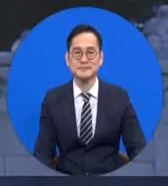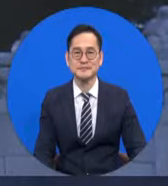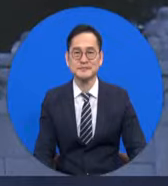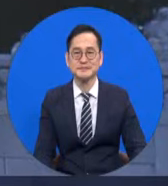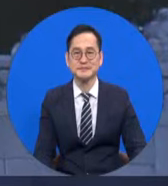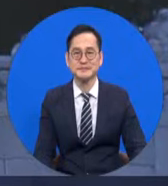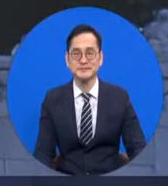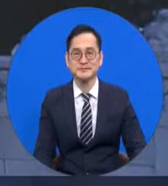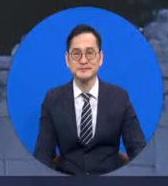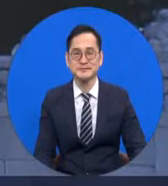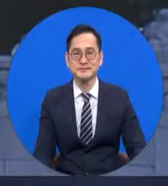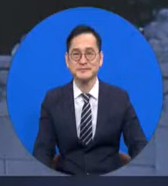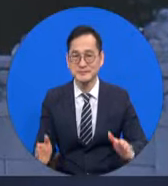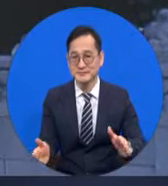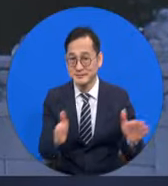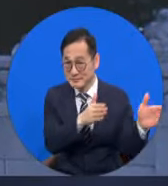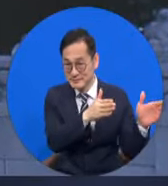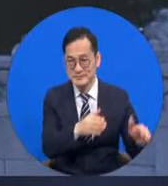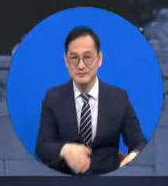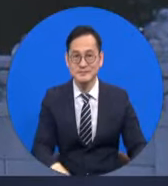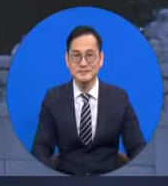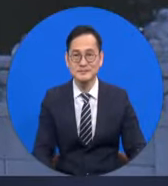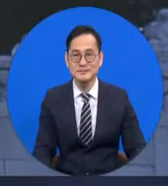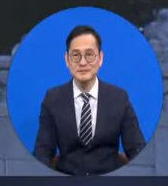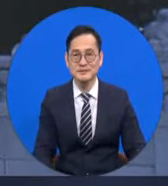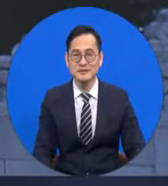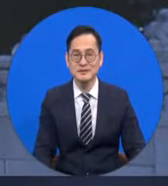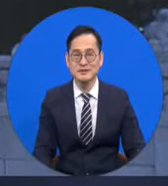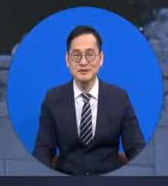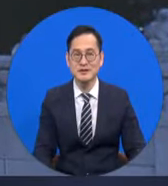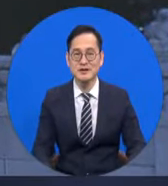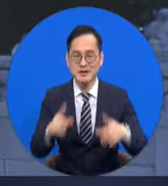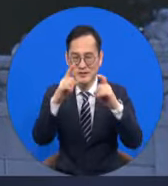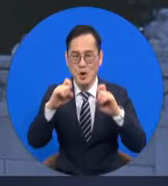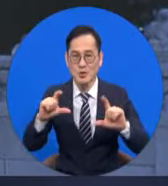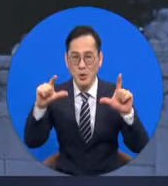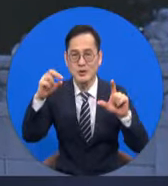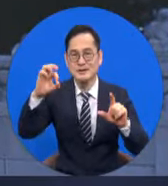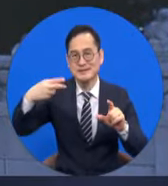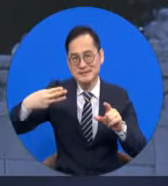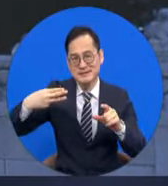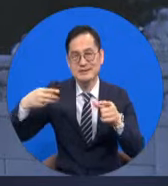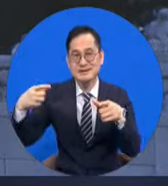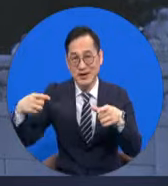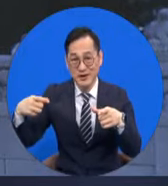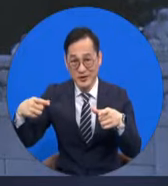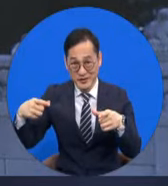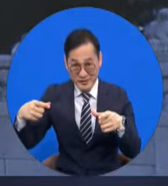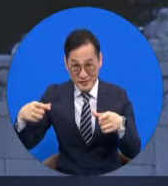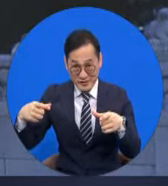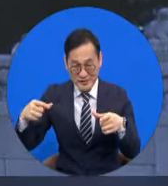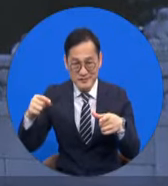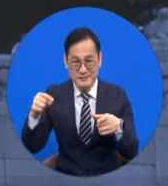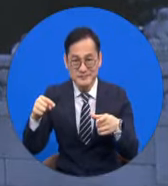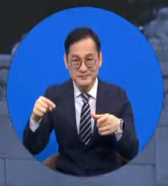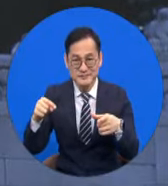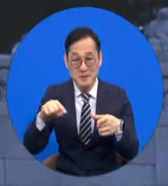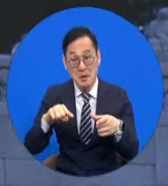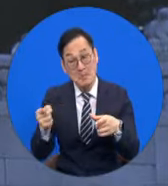격전지 살펴보겠습니다. 서울 중성동 을입니다. 앞서 봤던 서울 중성동 갑 옆